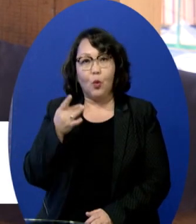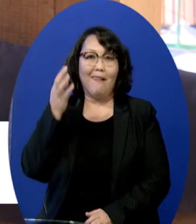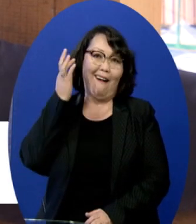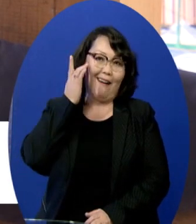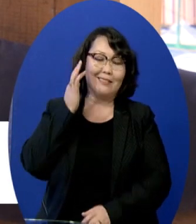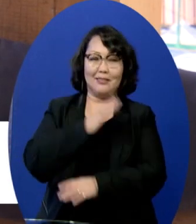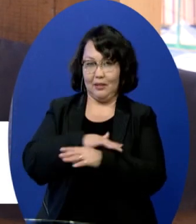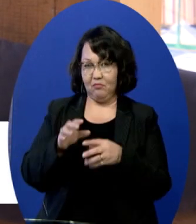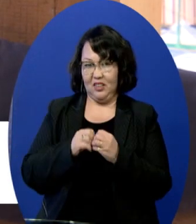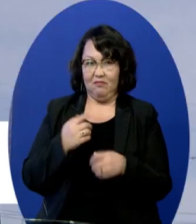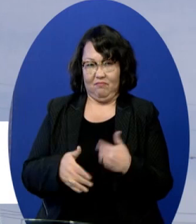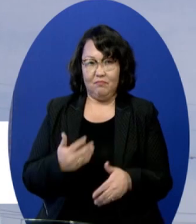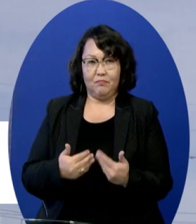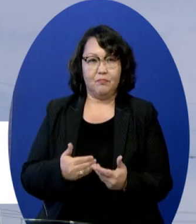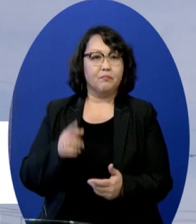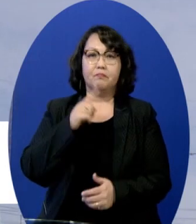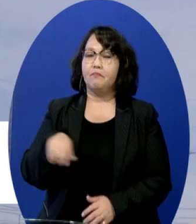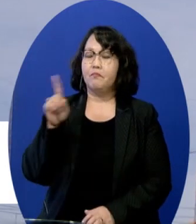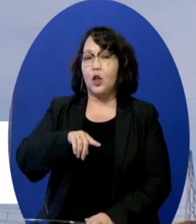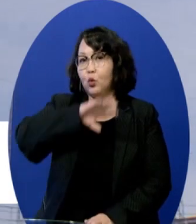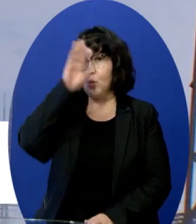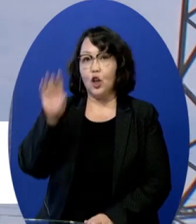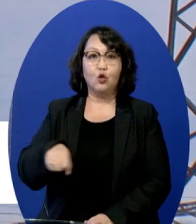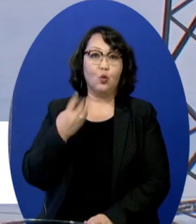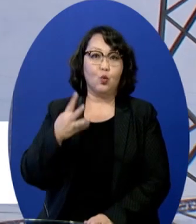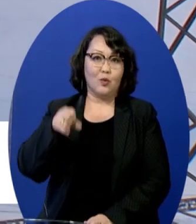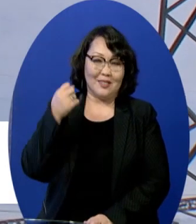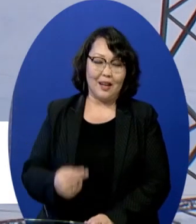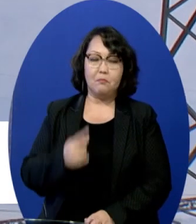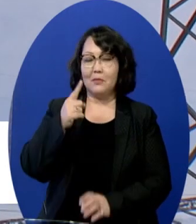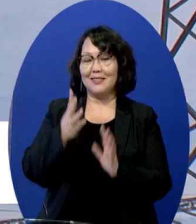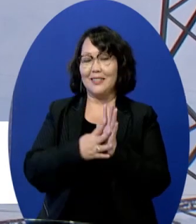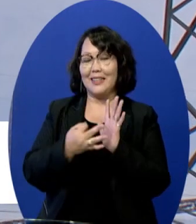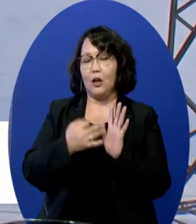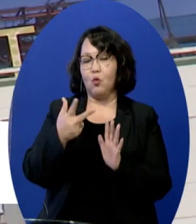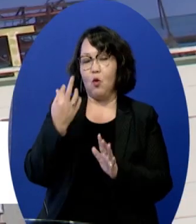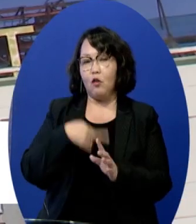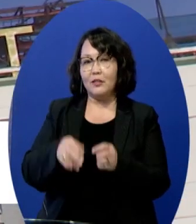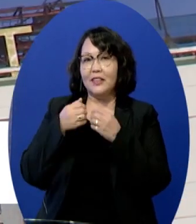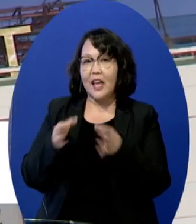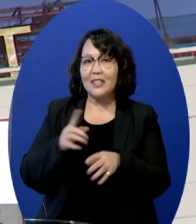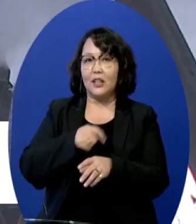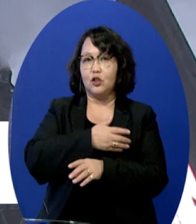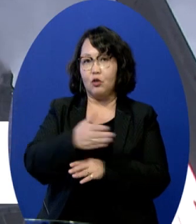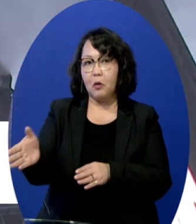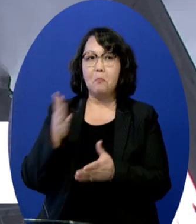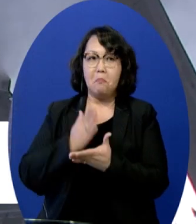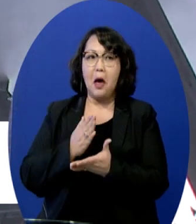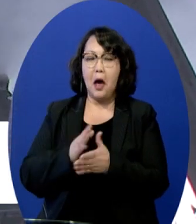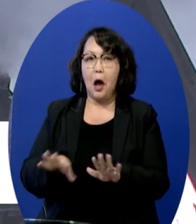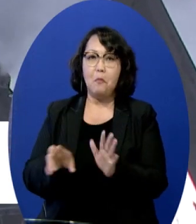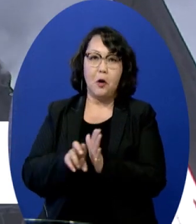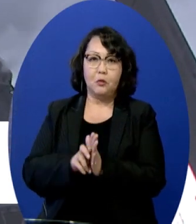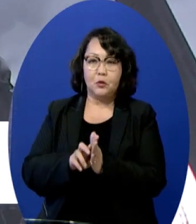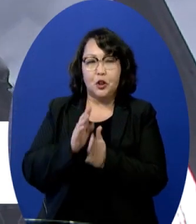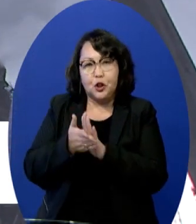арах цаасан байдлаар ингээ яваад байгаа. Дулааны 4-р цахилгаан станц 1983 онд ашиглалтанд орсон цагаас хойш байгаа их усврээ шинжлэх